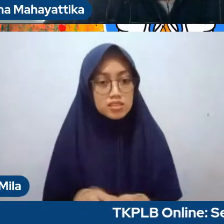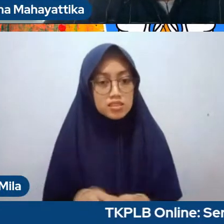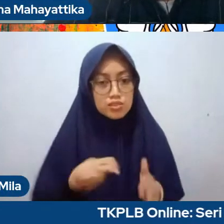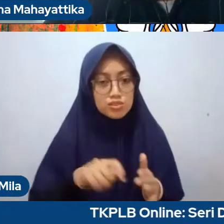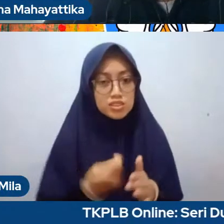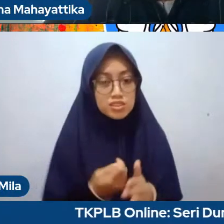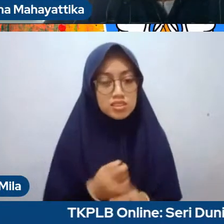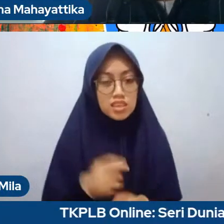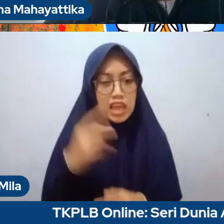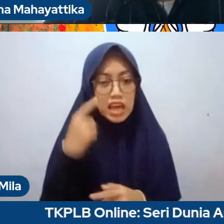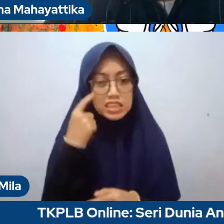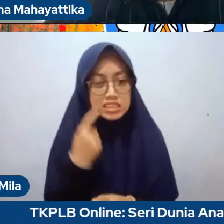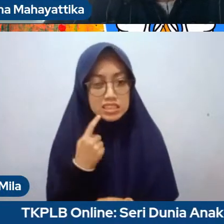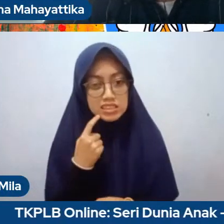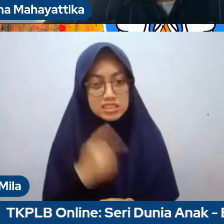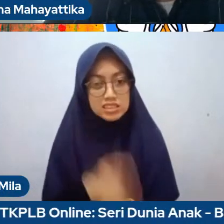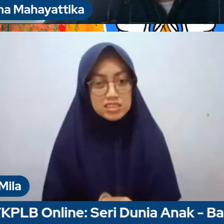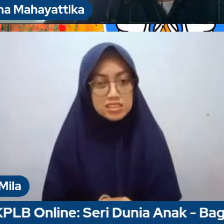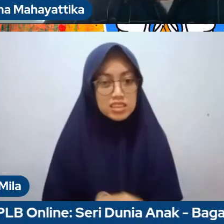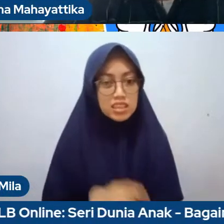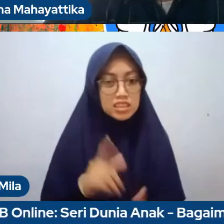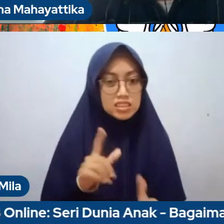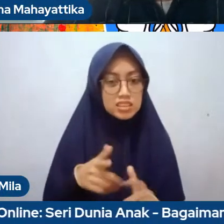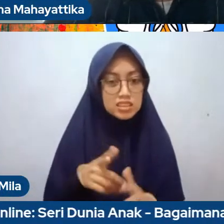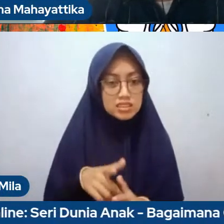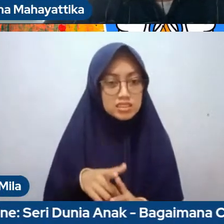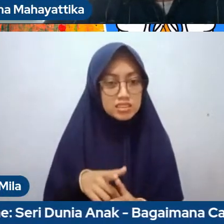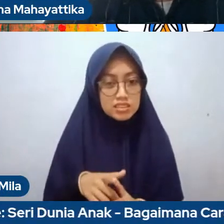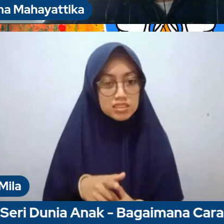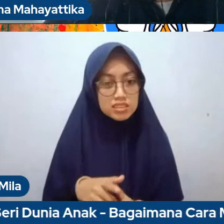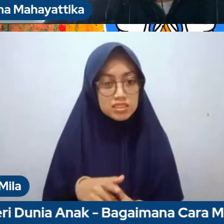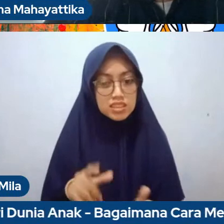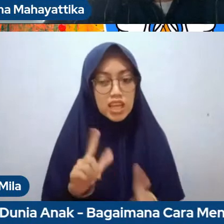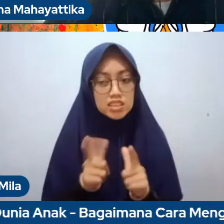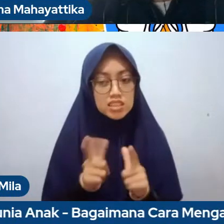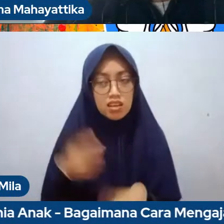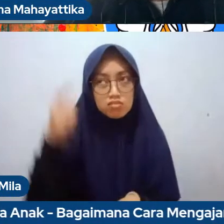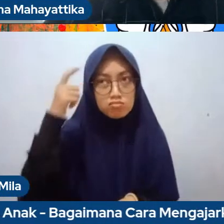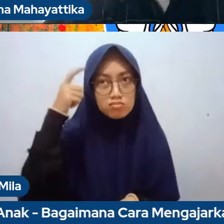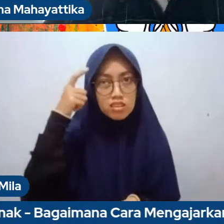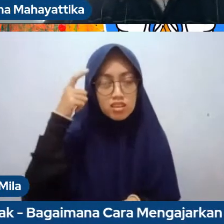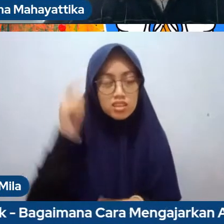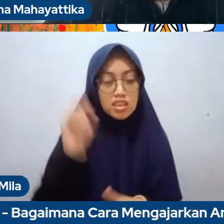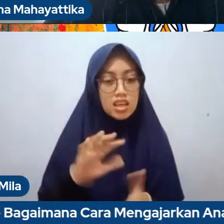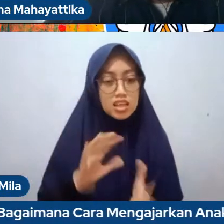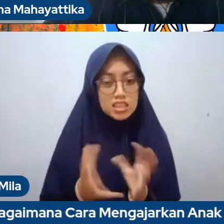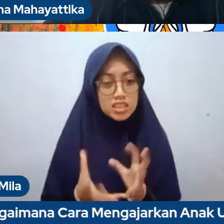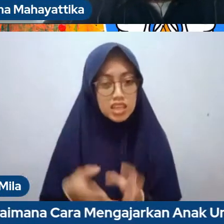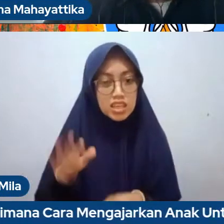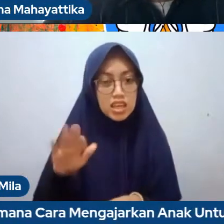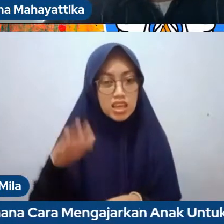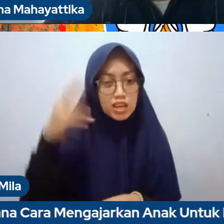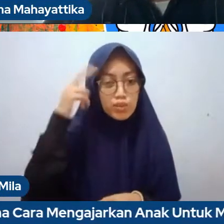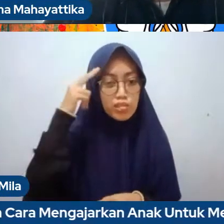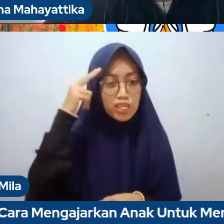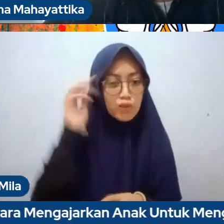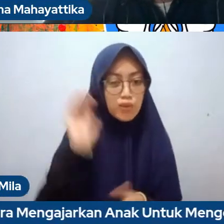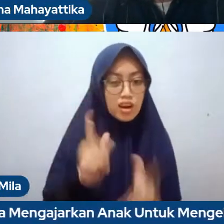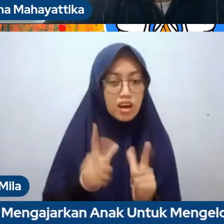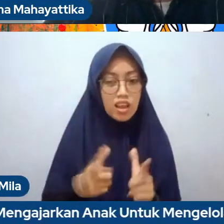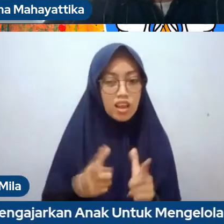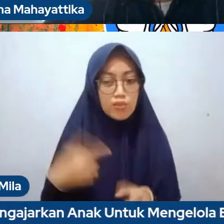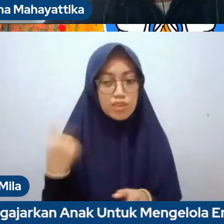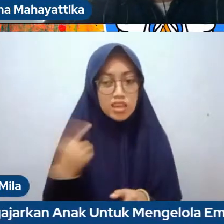kunci. Jadi semakin nangis semakin gampang lah Bapak Ibu saya kendalikan. Jadi ketika semakin begitu,